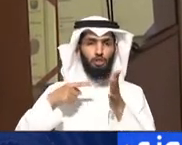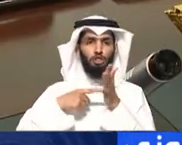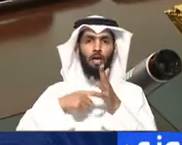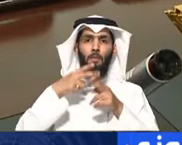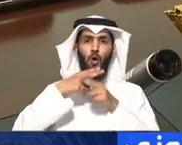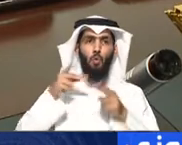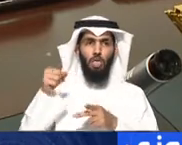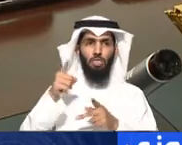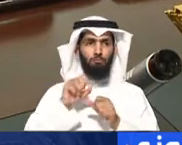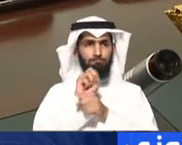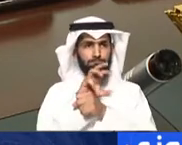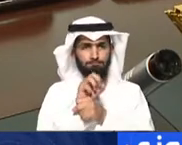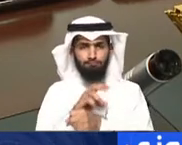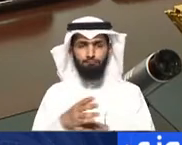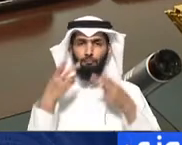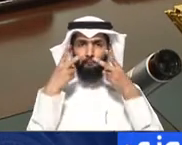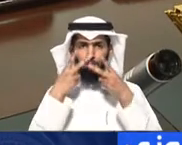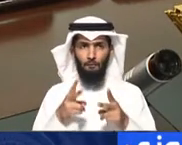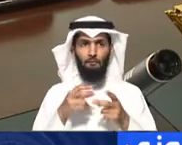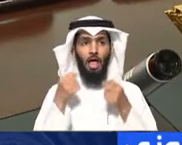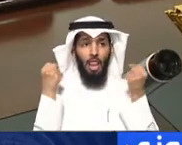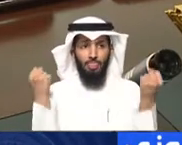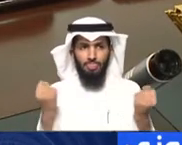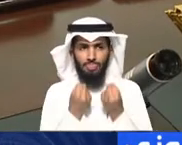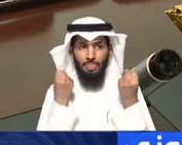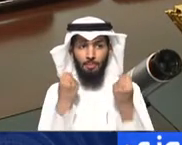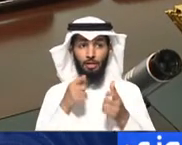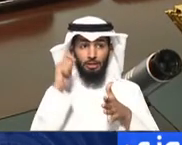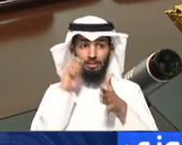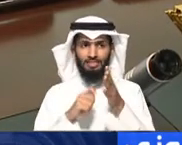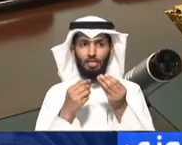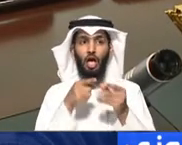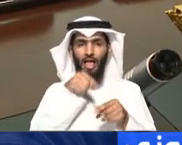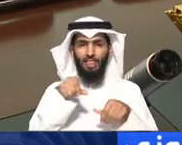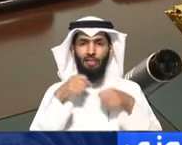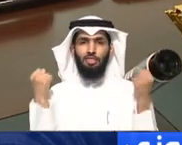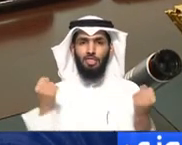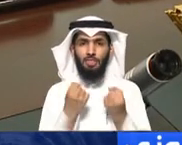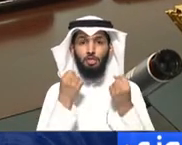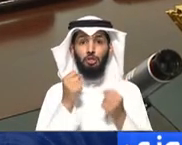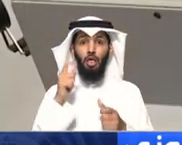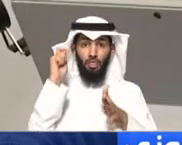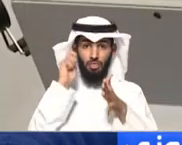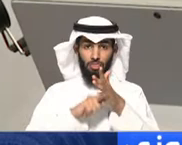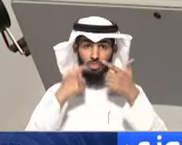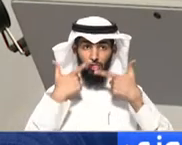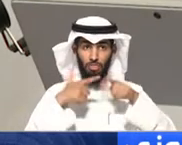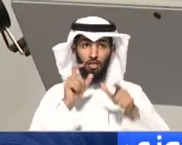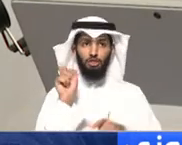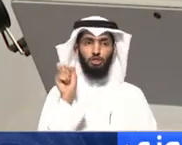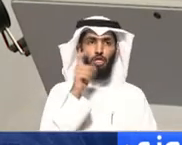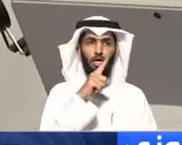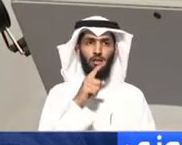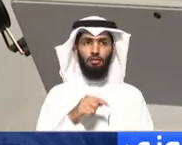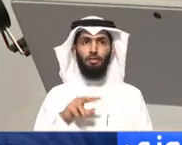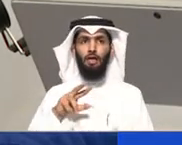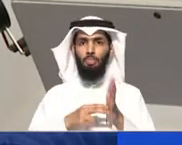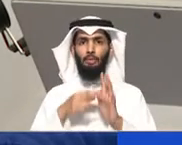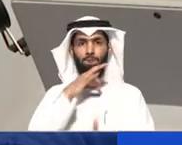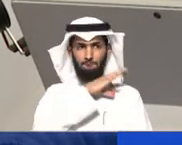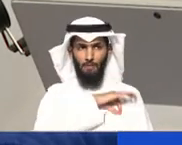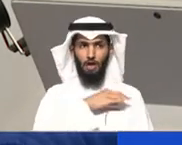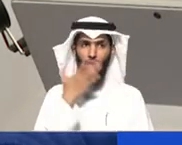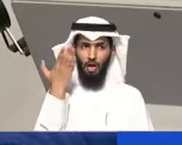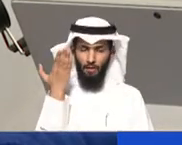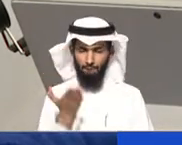هذا النوع من التعليم بشكل تجريبي قبل الانطلاقة الرسمية الشهر المقبل. التعليم الإلكتروني طبعا لها عدة مميزات، من